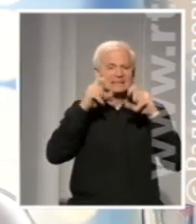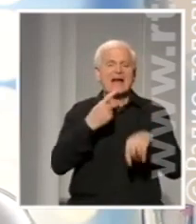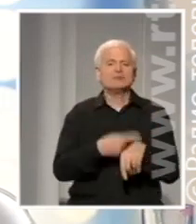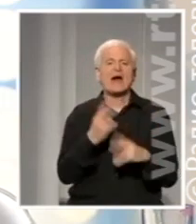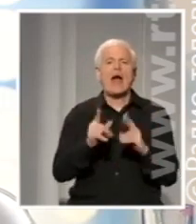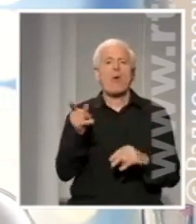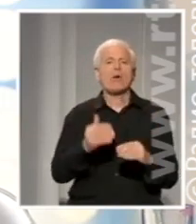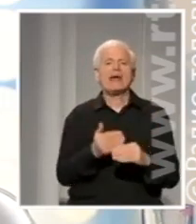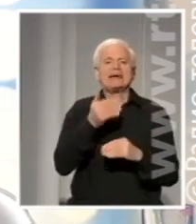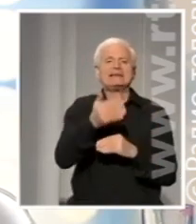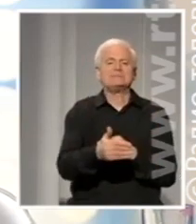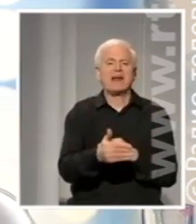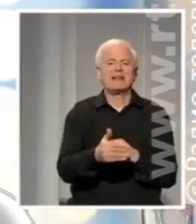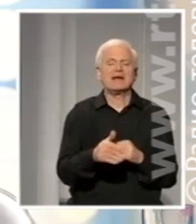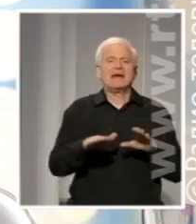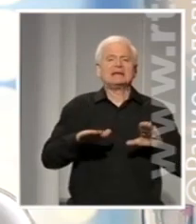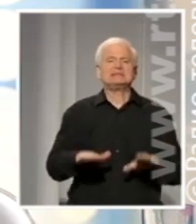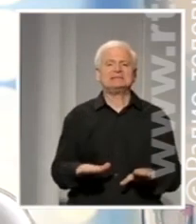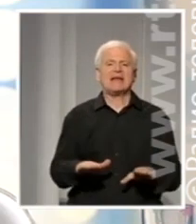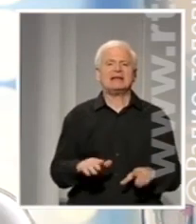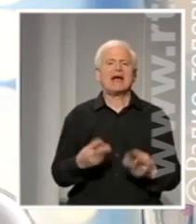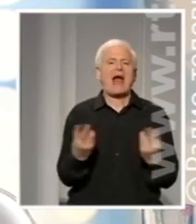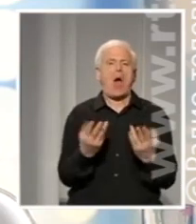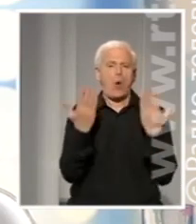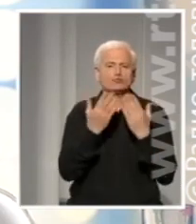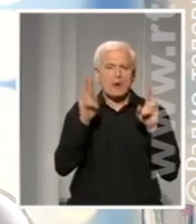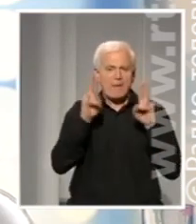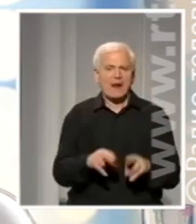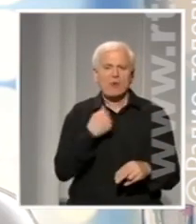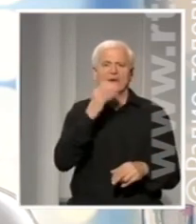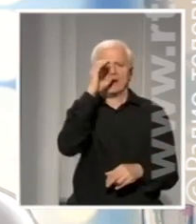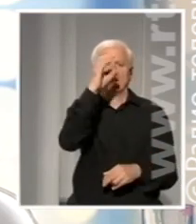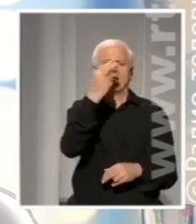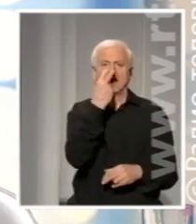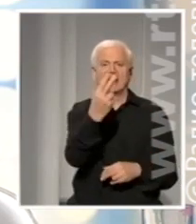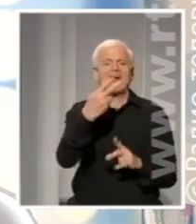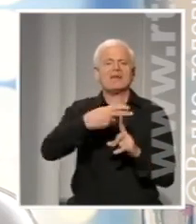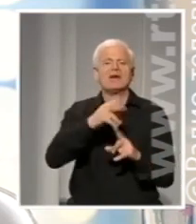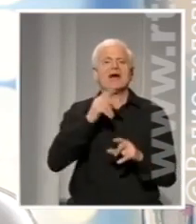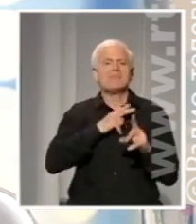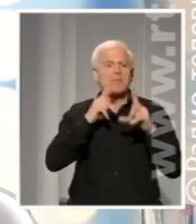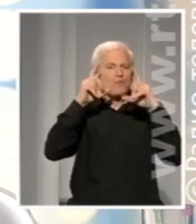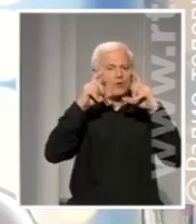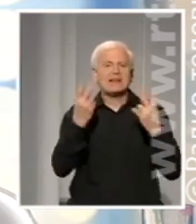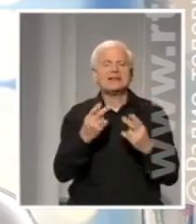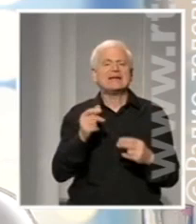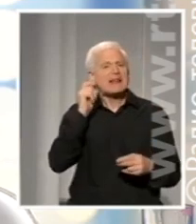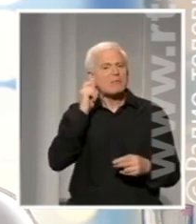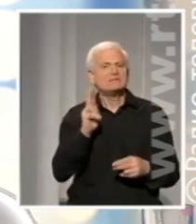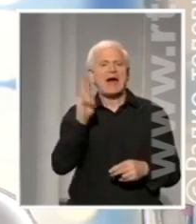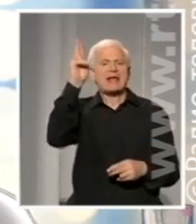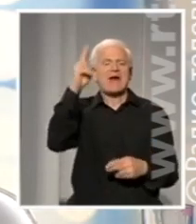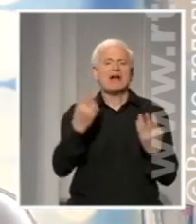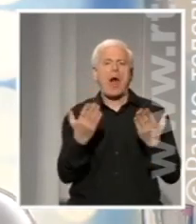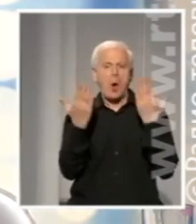ispred sedi kao u školskoj klupi i gleda televiziju. Imamo fotografije na kojima se devojčica javlja kao da je u